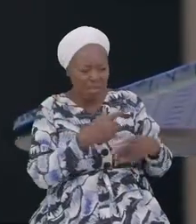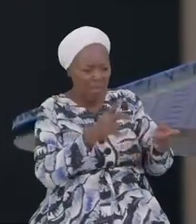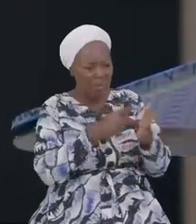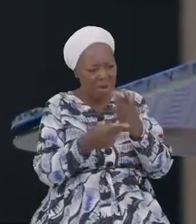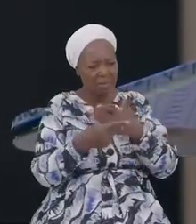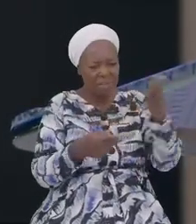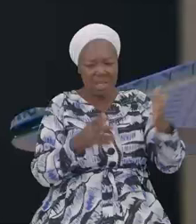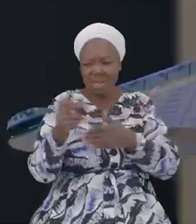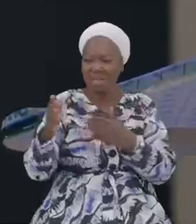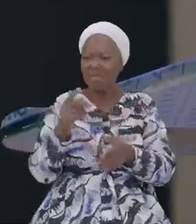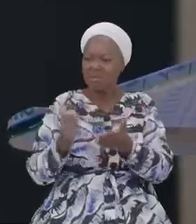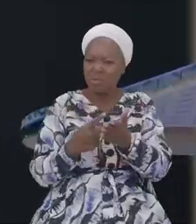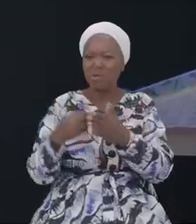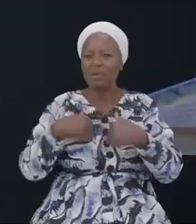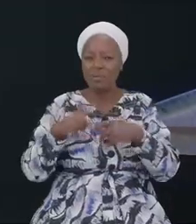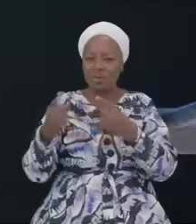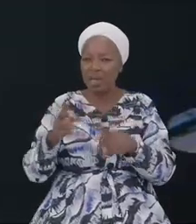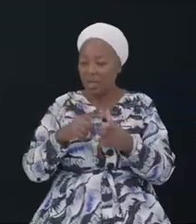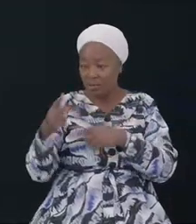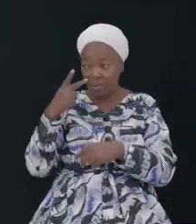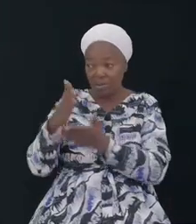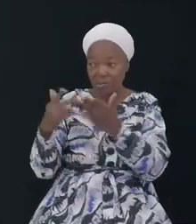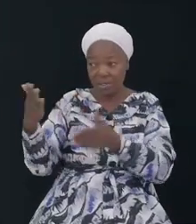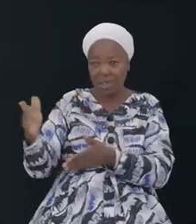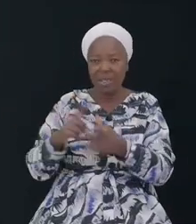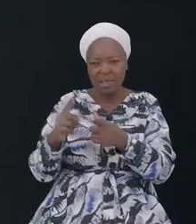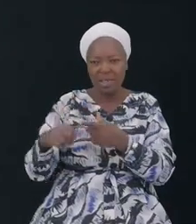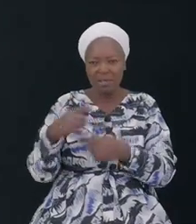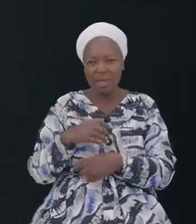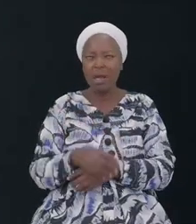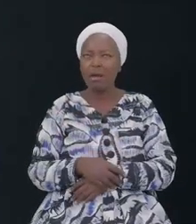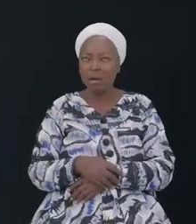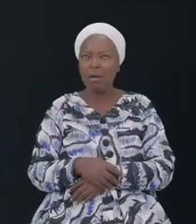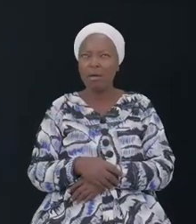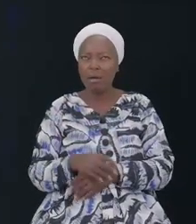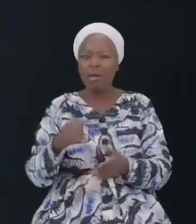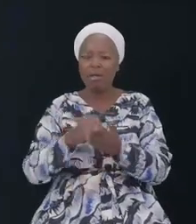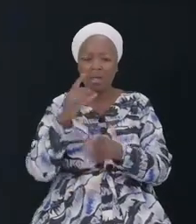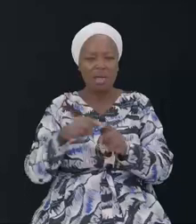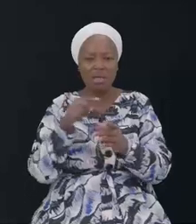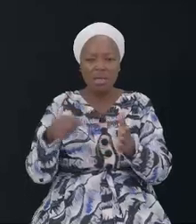nous sommes obligés d'aller là-bas, nous voyons quelque chose là-bas. Et vous dites, c'est comme si ces gens-là,